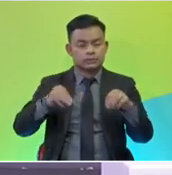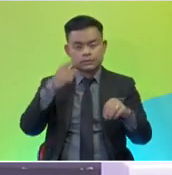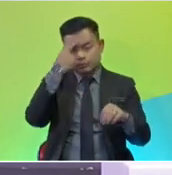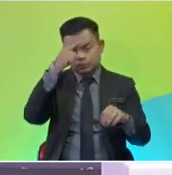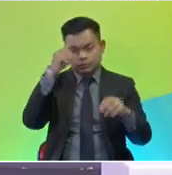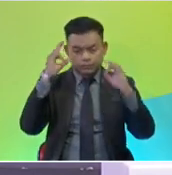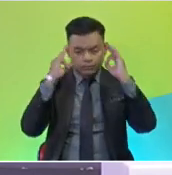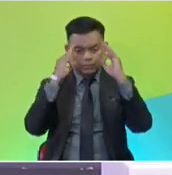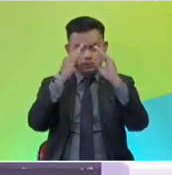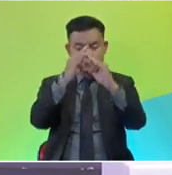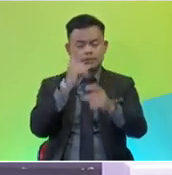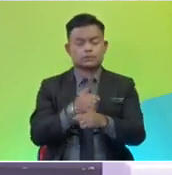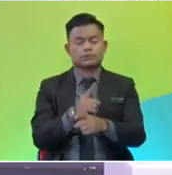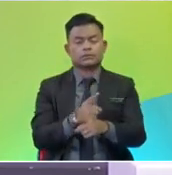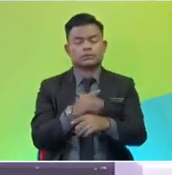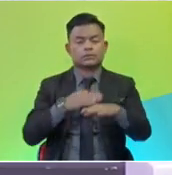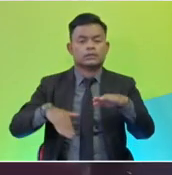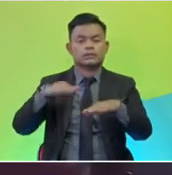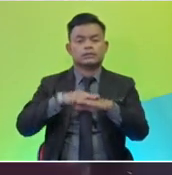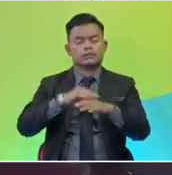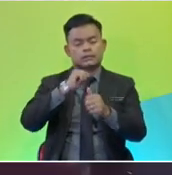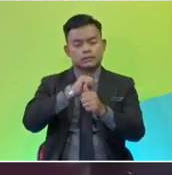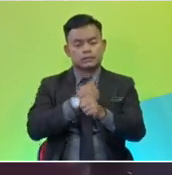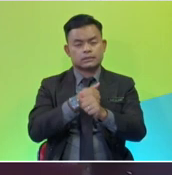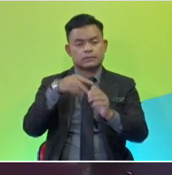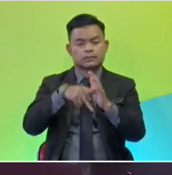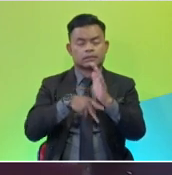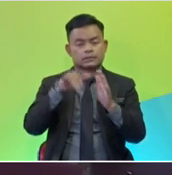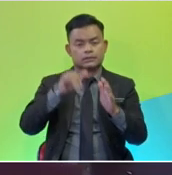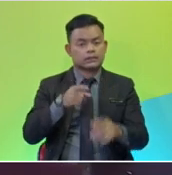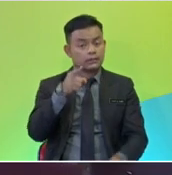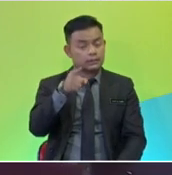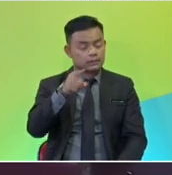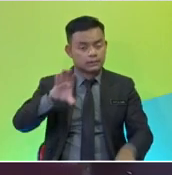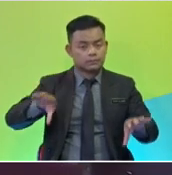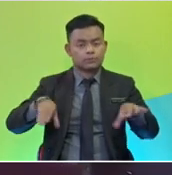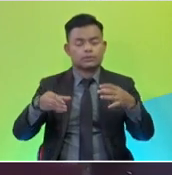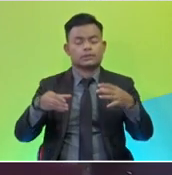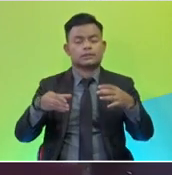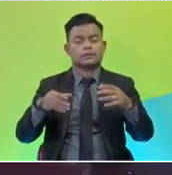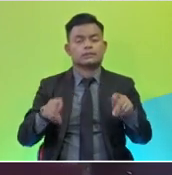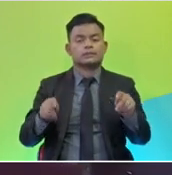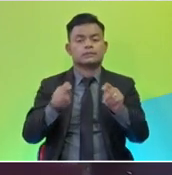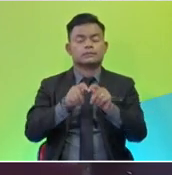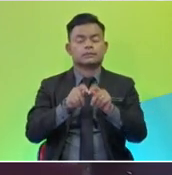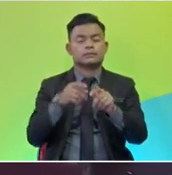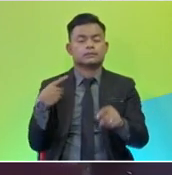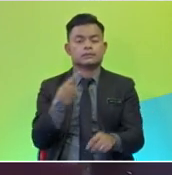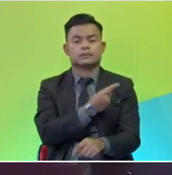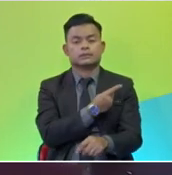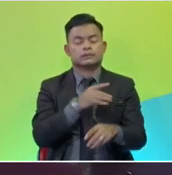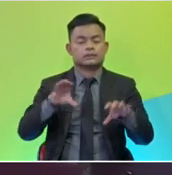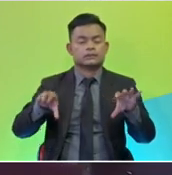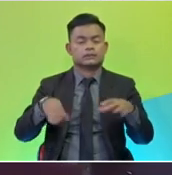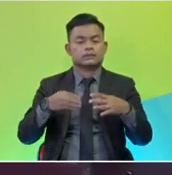sepenuhnya kan di atas Setiap perkara yang anda lakukan ha seperti kita buat a homework ataupun kerja sekolah Cikgu